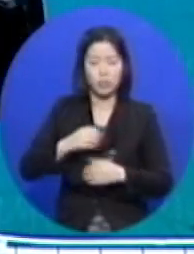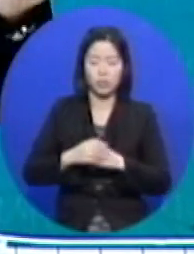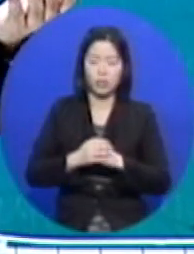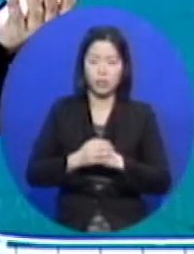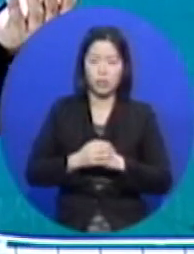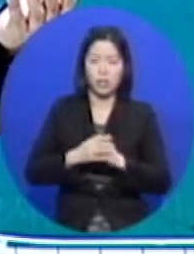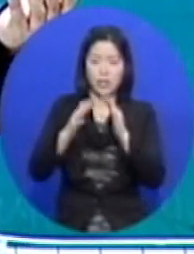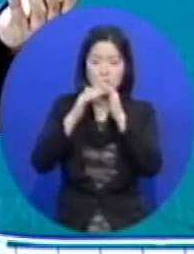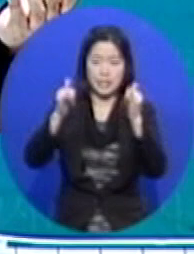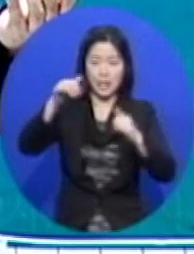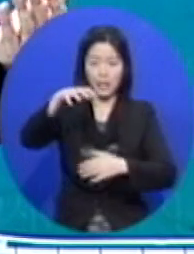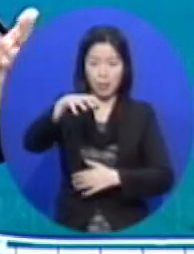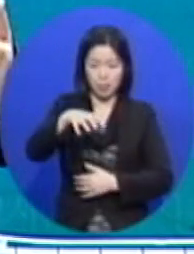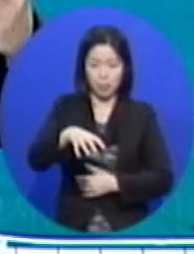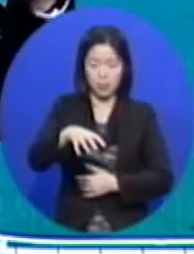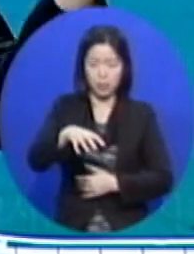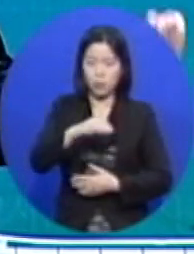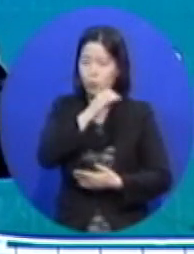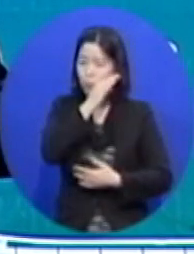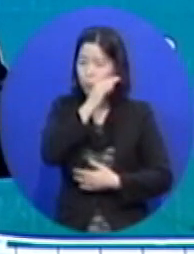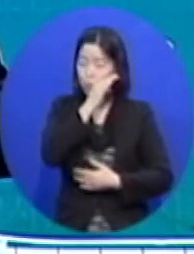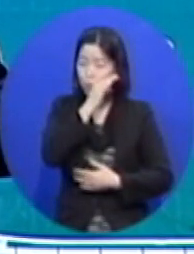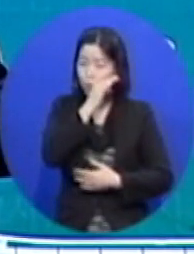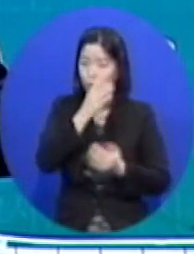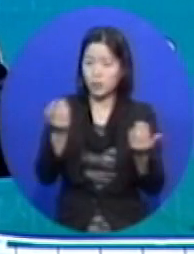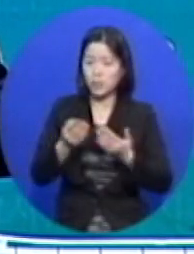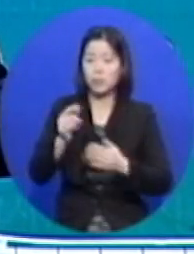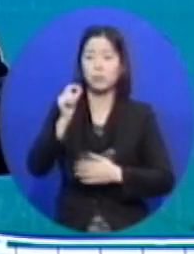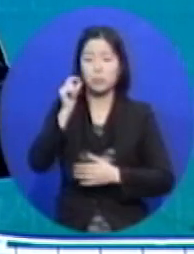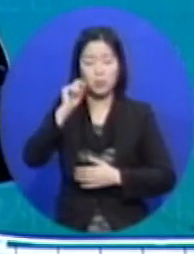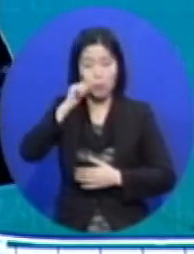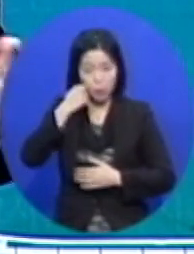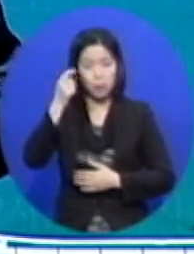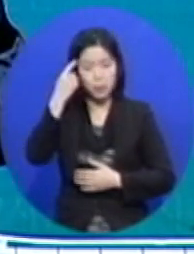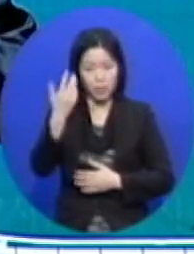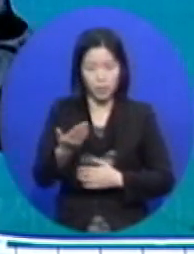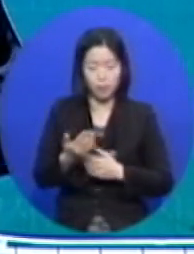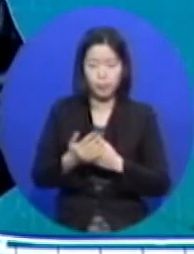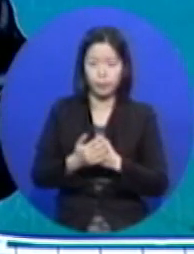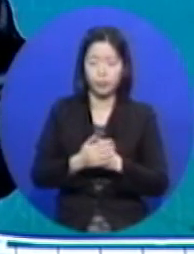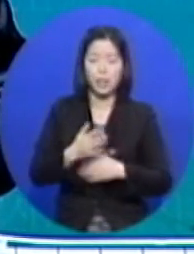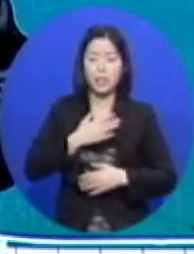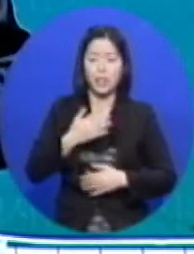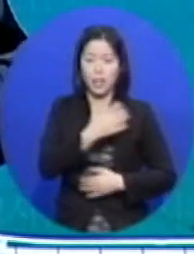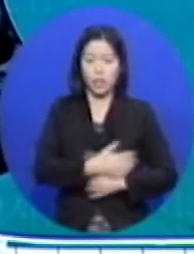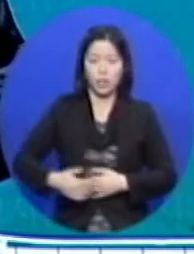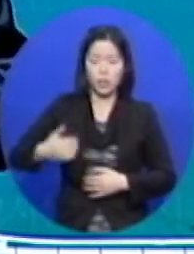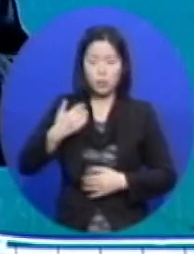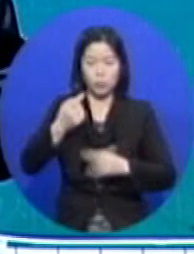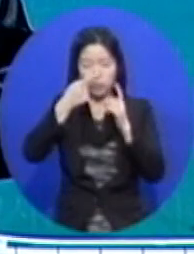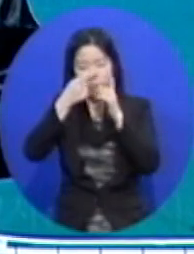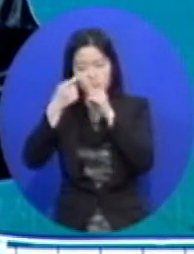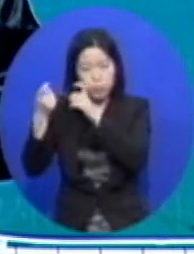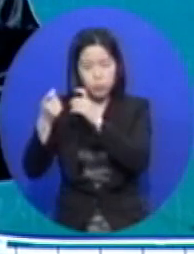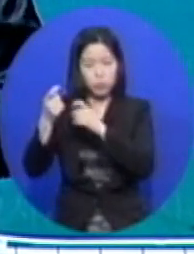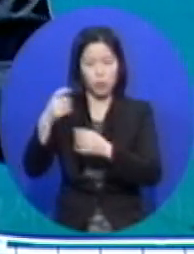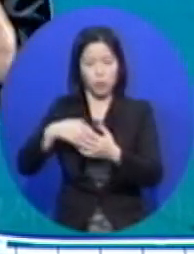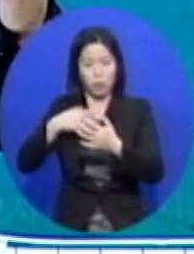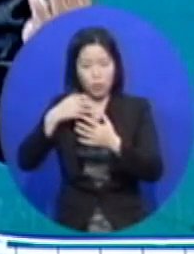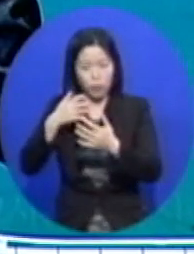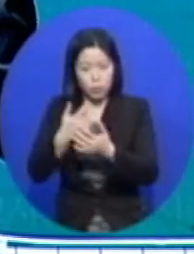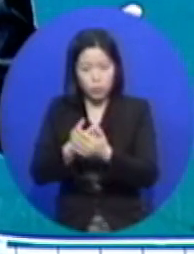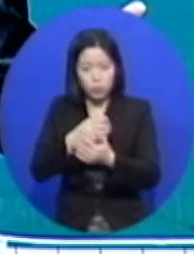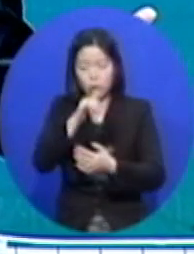사람 앞에서도 부끄러운 짓을 못하잖아요 아무리 내 육신의 6.25 고 충동 있어도